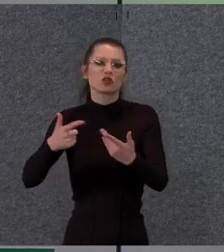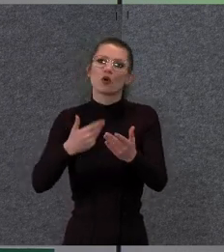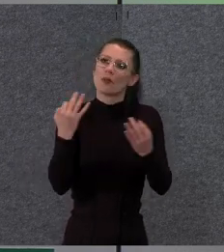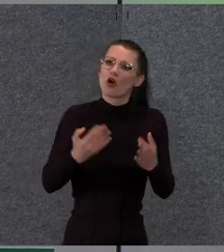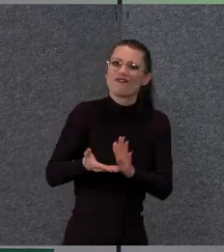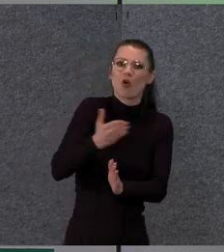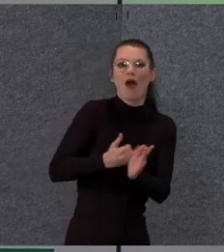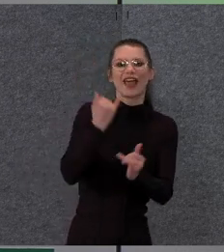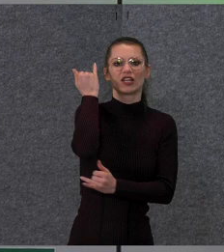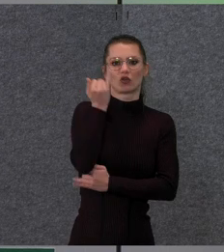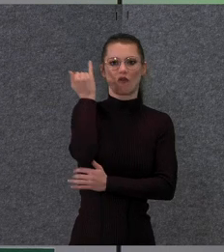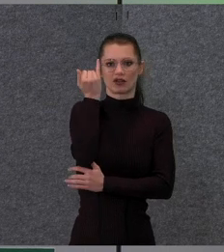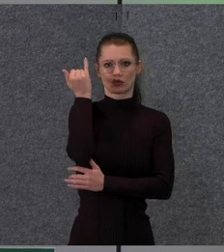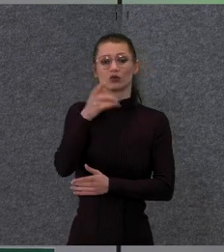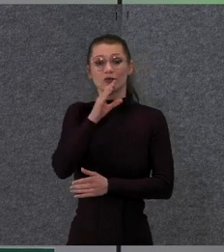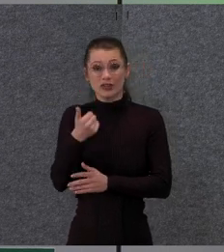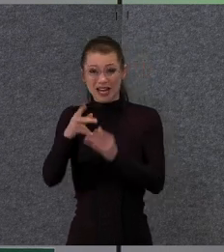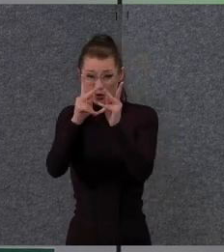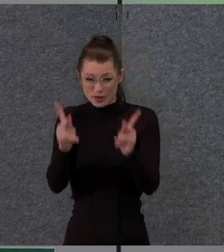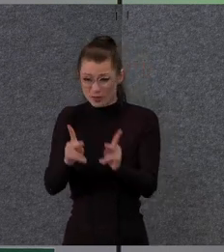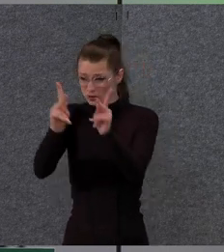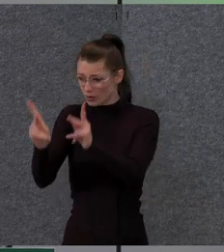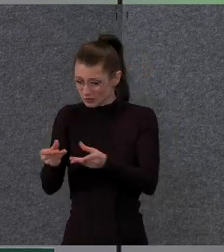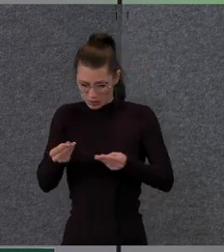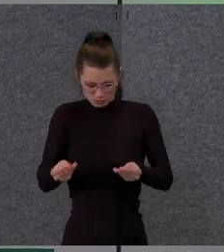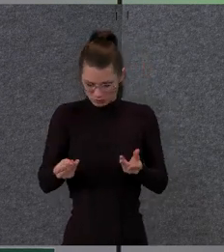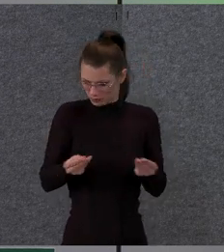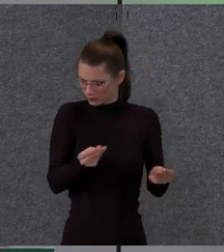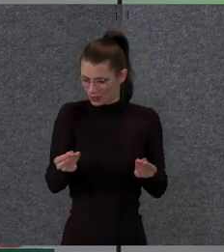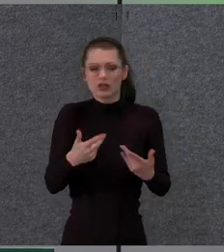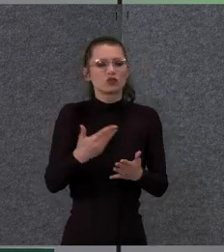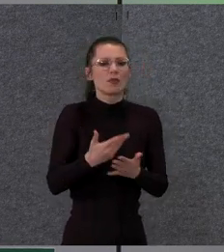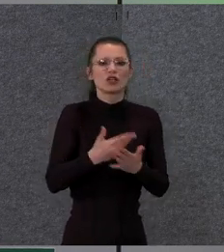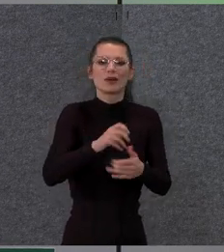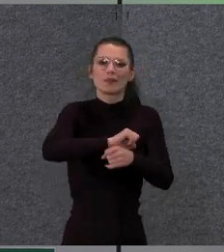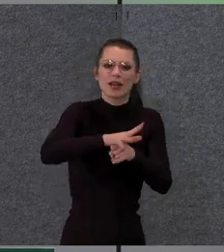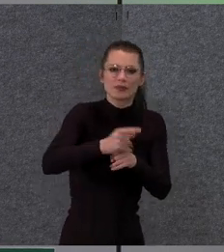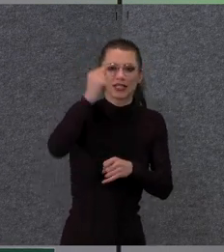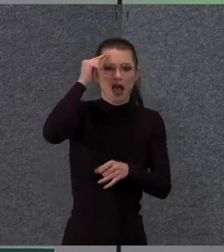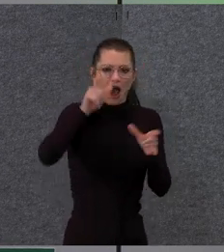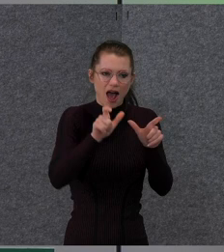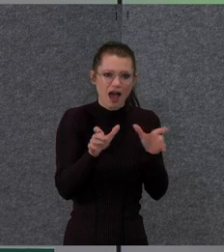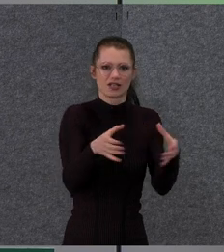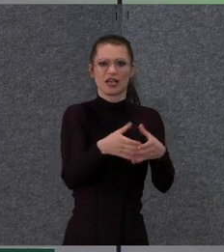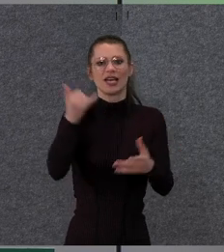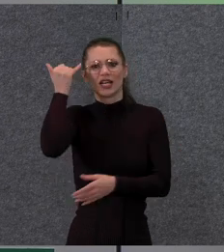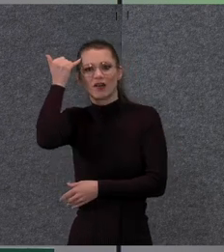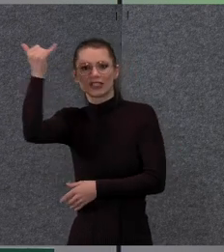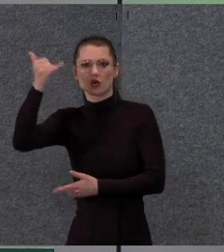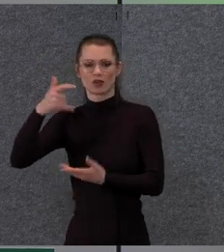Innovationen. Wir haben so viele Konzepte in der Schublade. Ein Pandemierat, eine Innovationsagentur, Programme